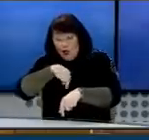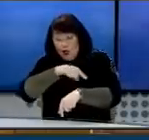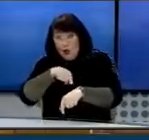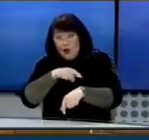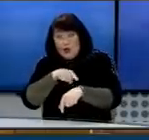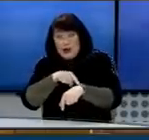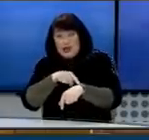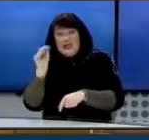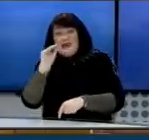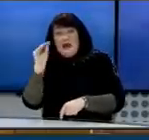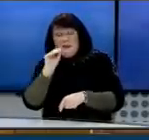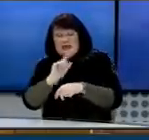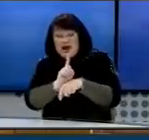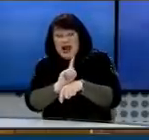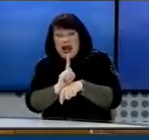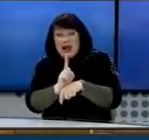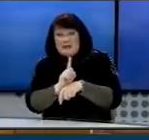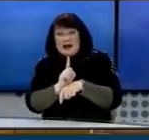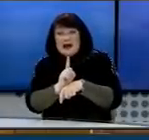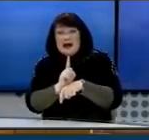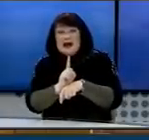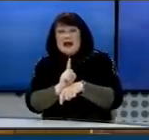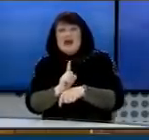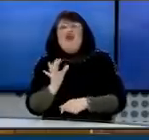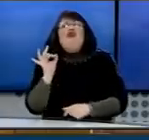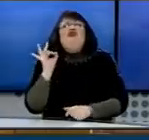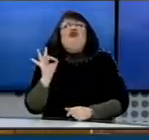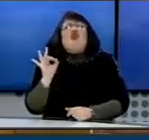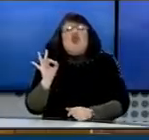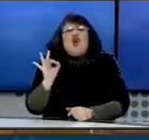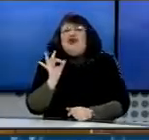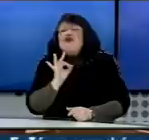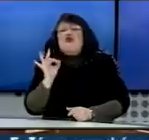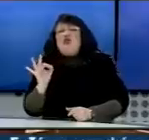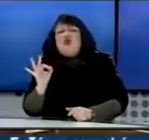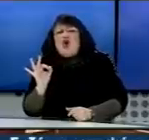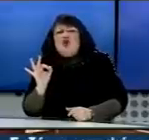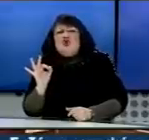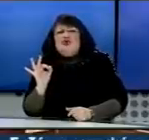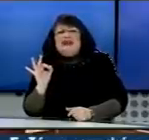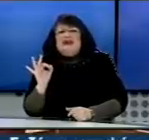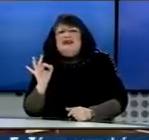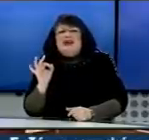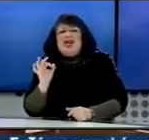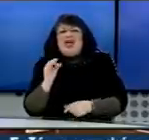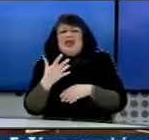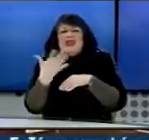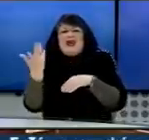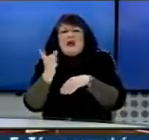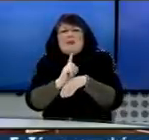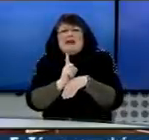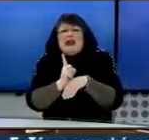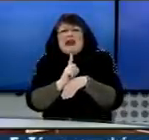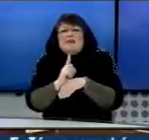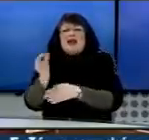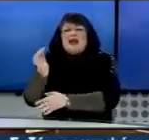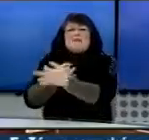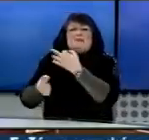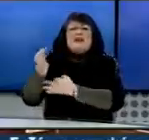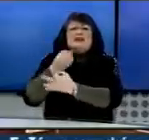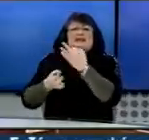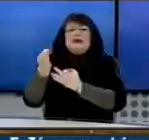της ομιλίας σας για τον κύριο Φουρθιώτη. Το 1/3 της ομιλίας σας